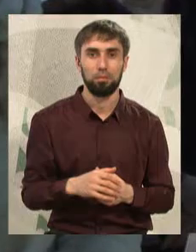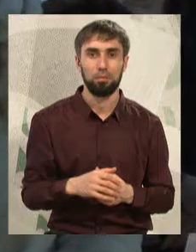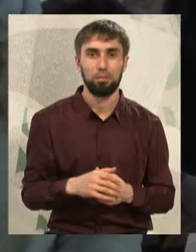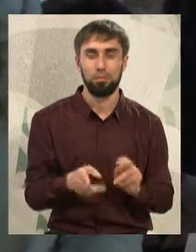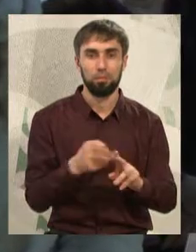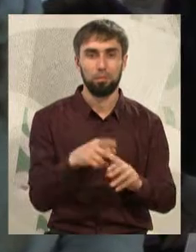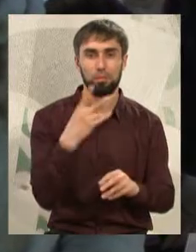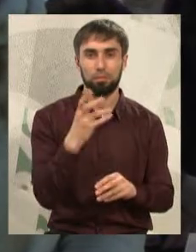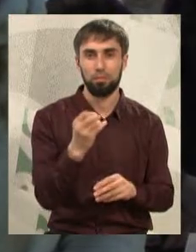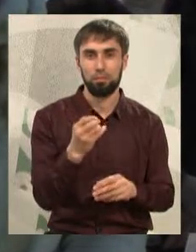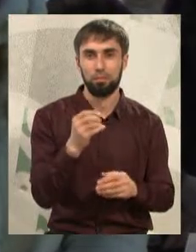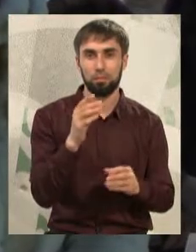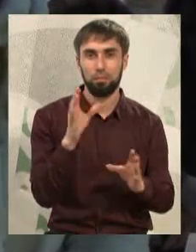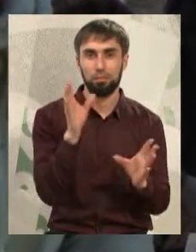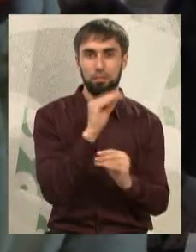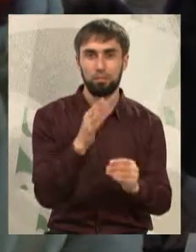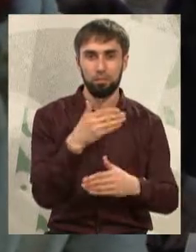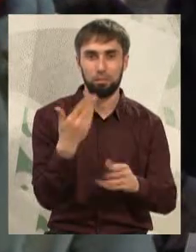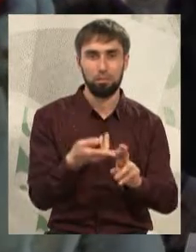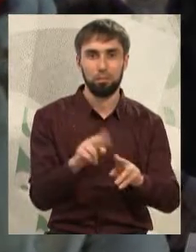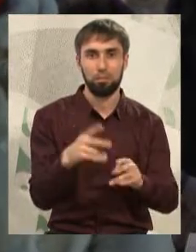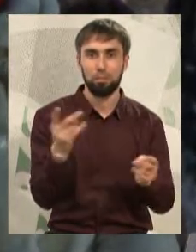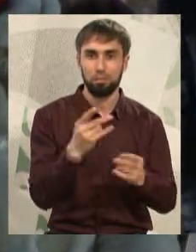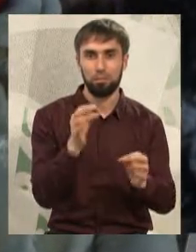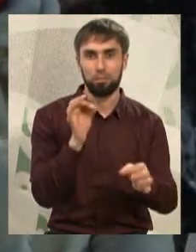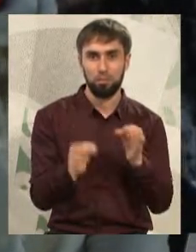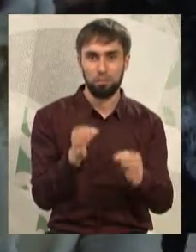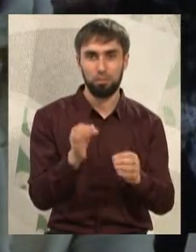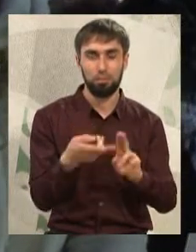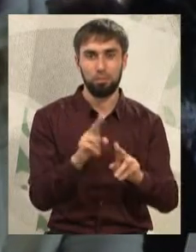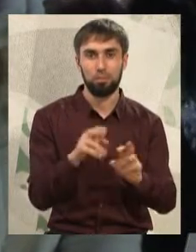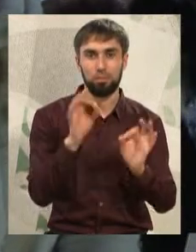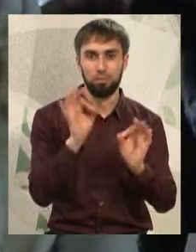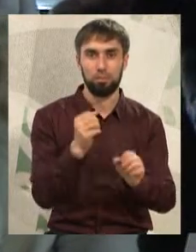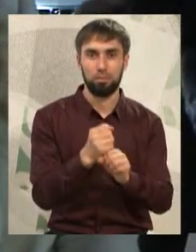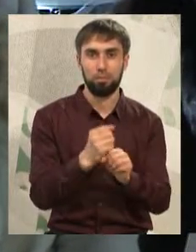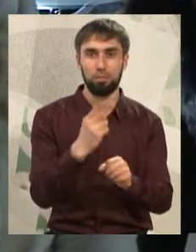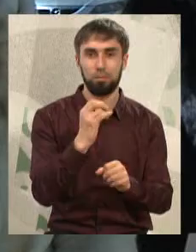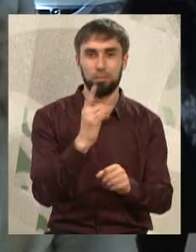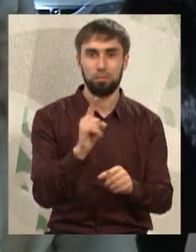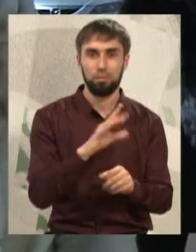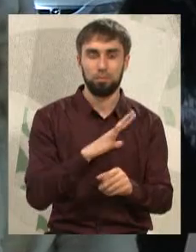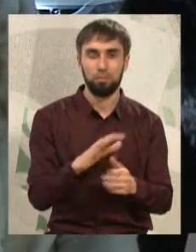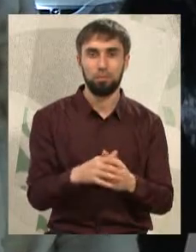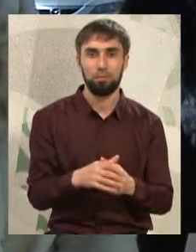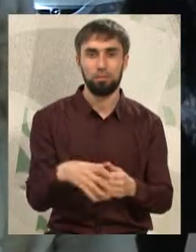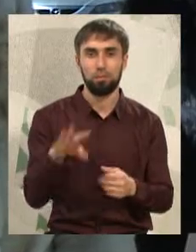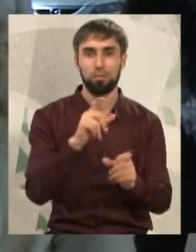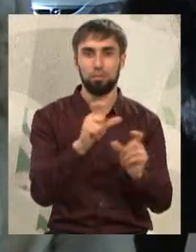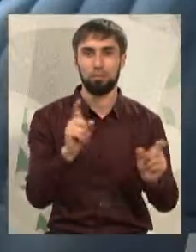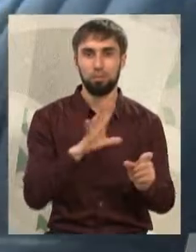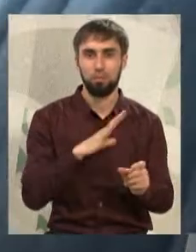Это нереально. Какие-то надо нормальные какие-то рамки привести, эти цены, чтобы людям